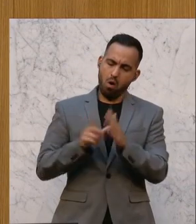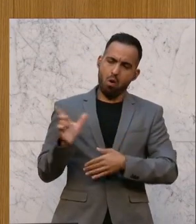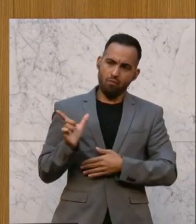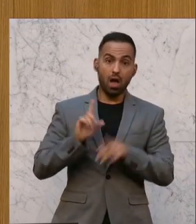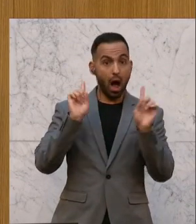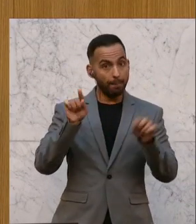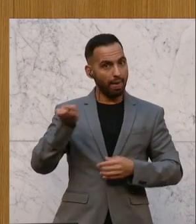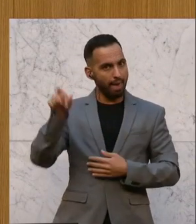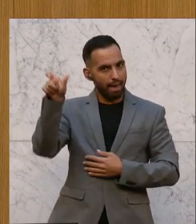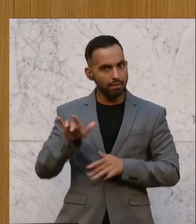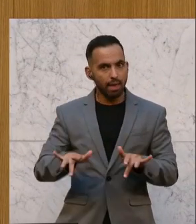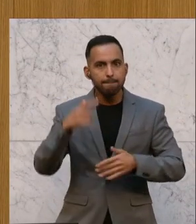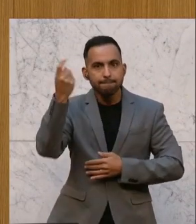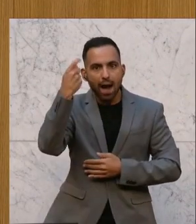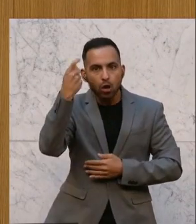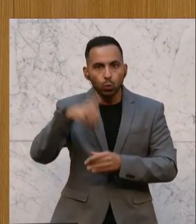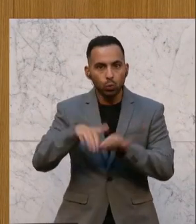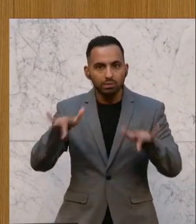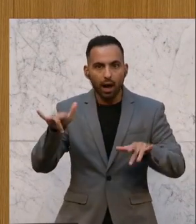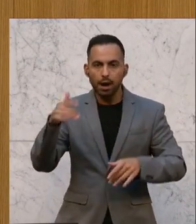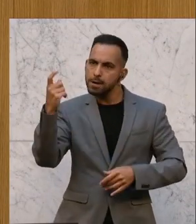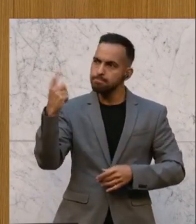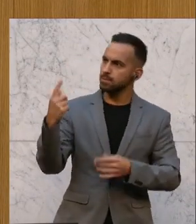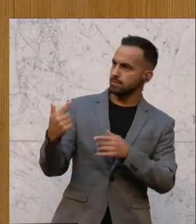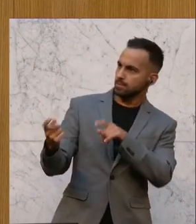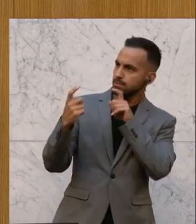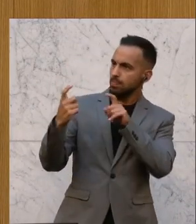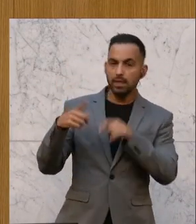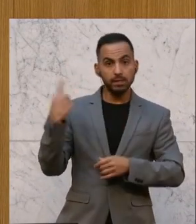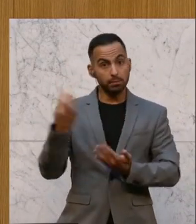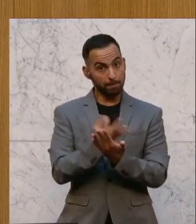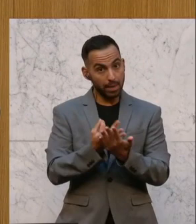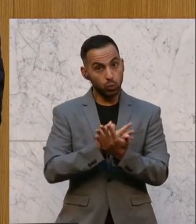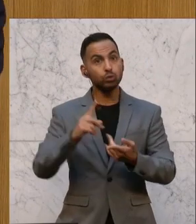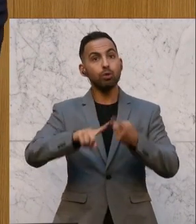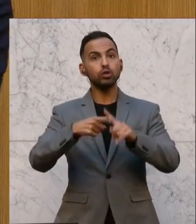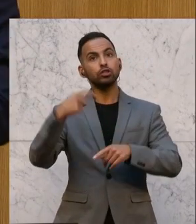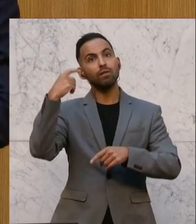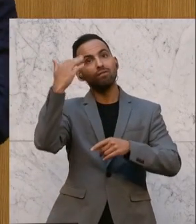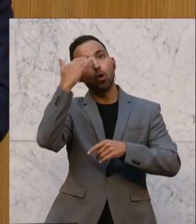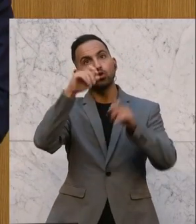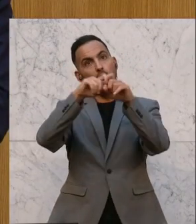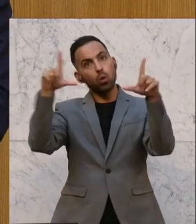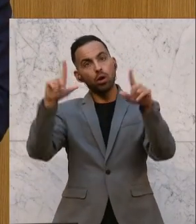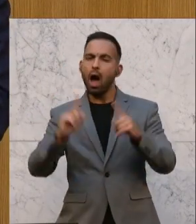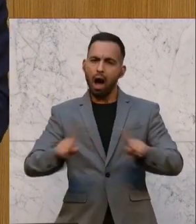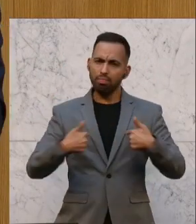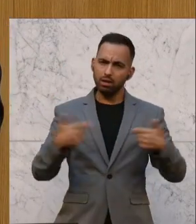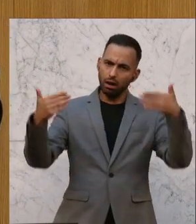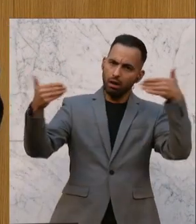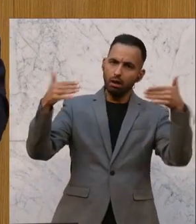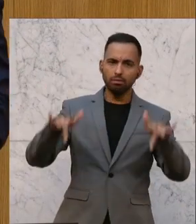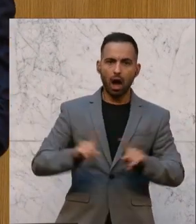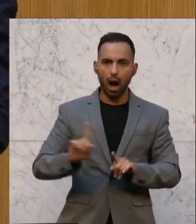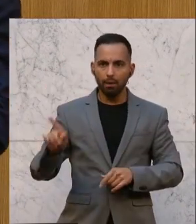Aber er hatte eine Meinung zu Dingen. Er hat eine bildungspolitische Vorstellung gehabt. Ja, die war eine andere als unsere. Aber sie war